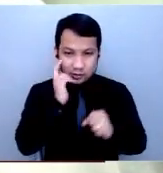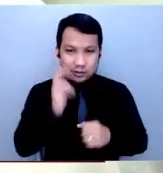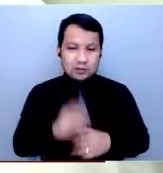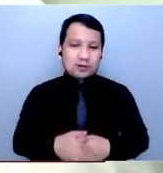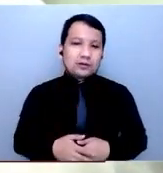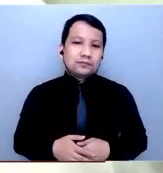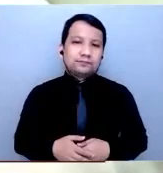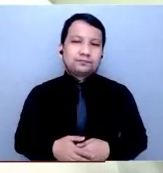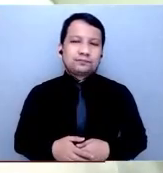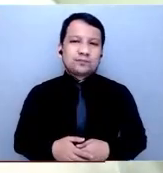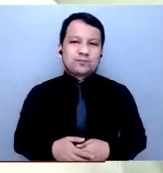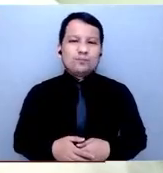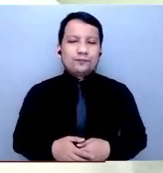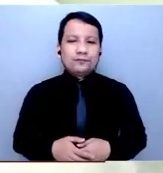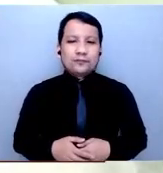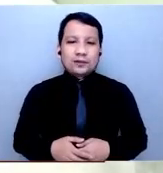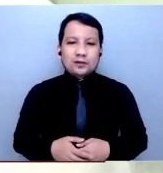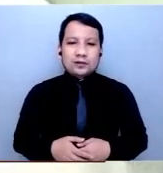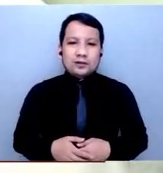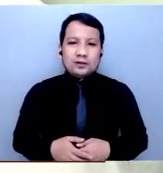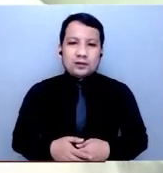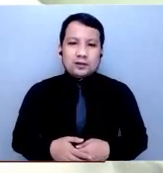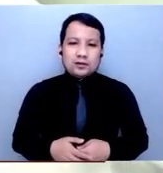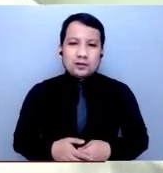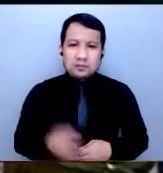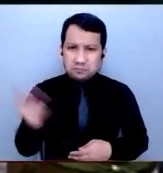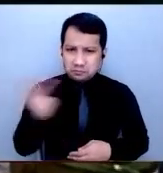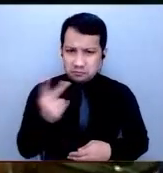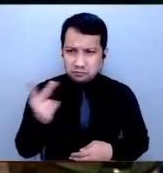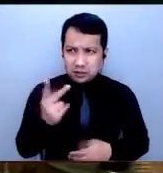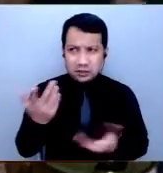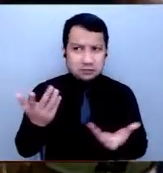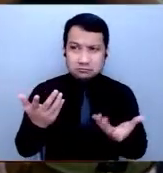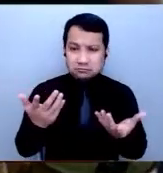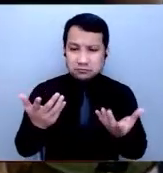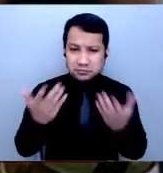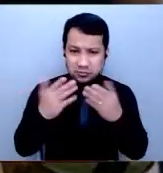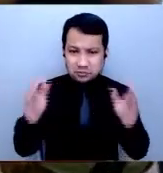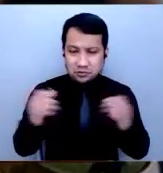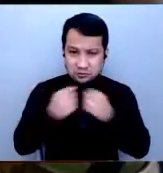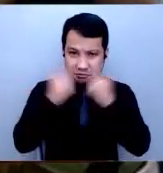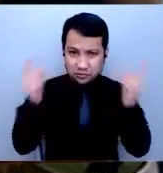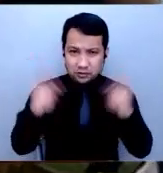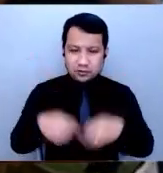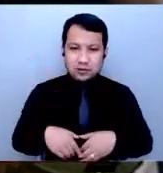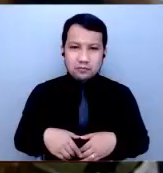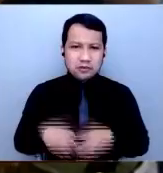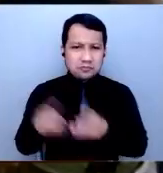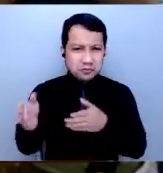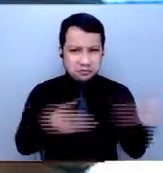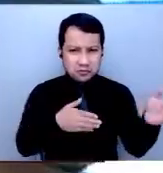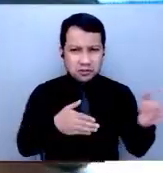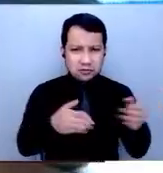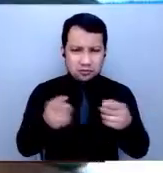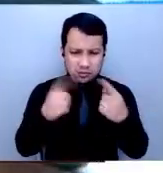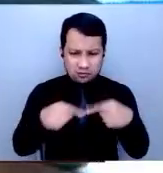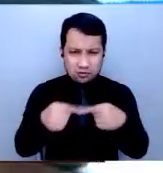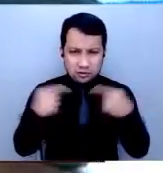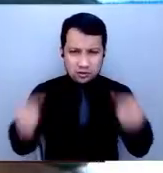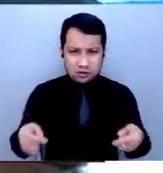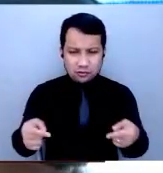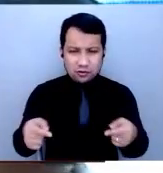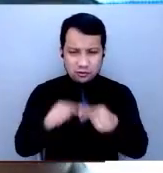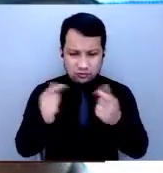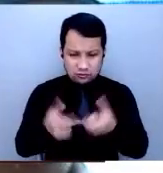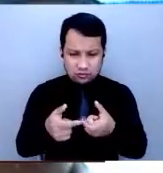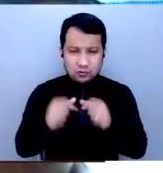sir? Parang sinet up lang kayong dalawa? Hindi naman. Hindi rin naman daw pinag-usapan ang sigalot sa partido at ang posibilidad